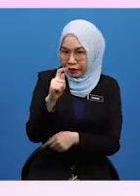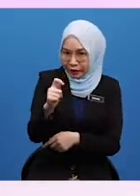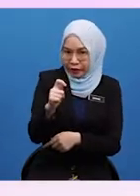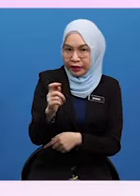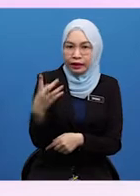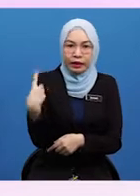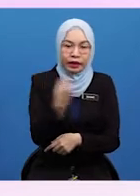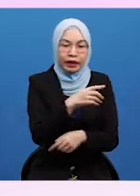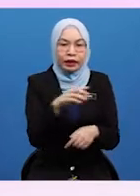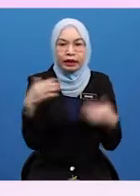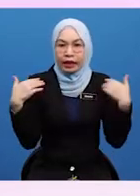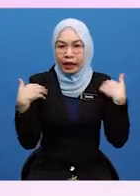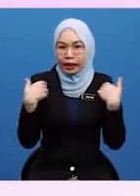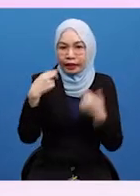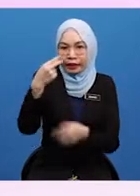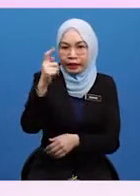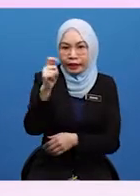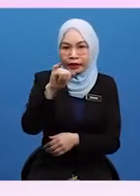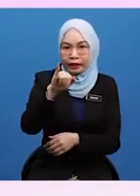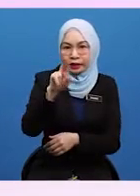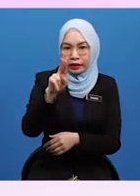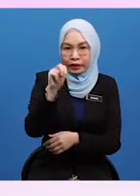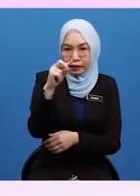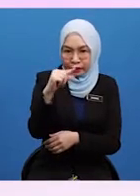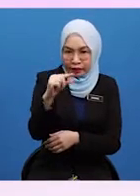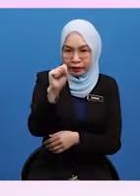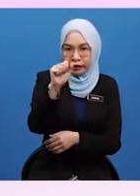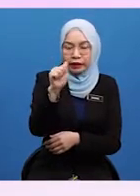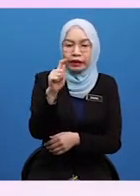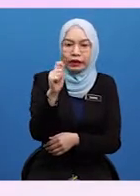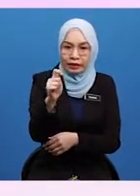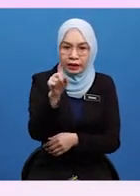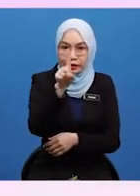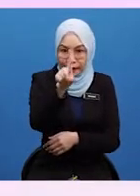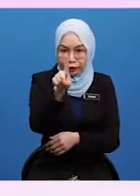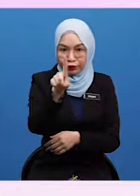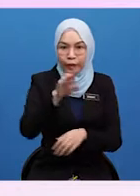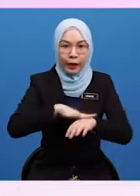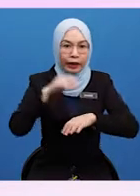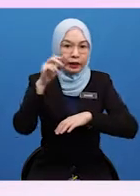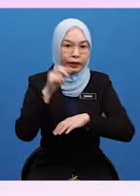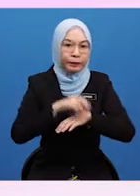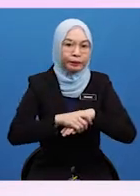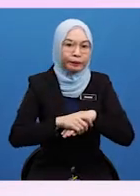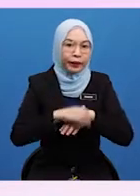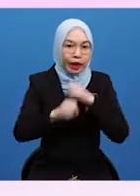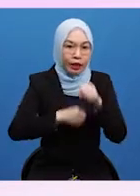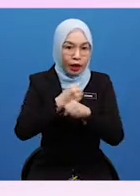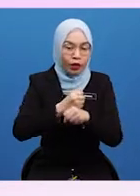Jeng sheet1 yang dilancarkan pada 26september tahun